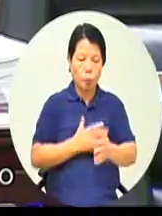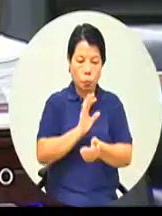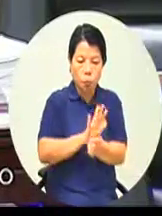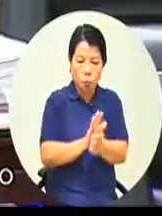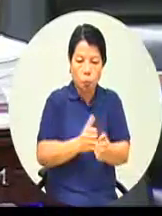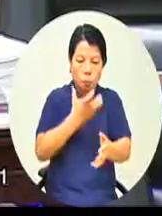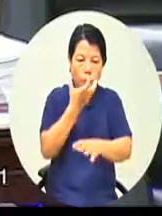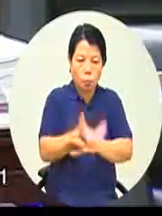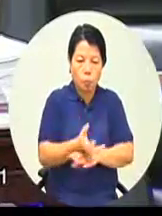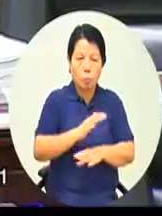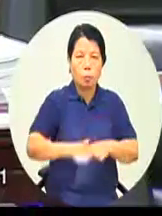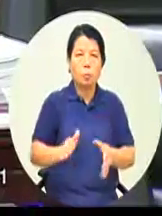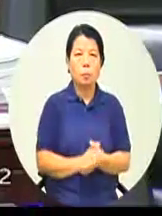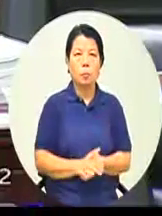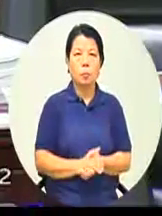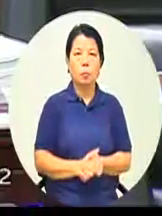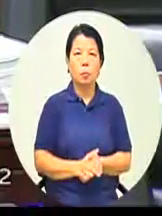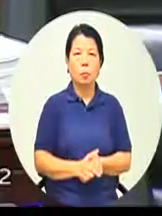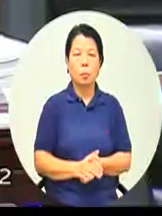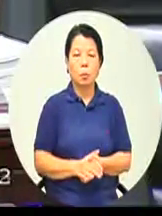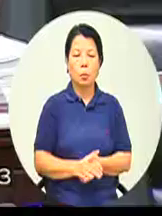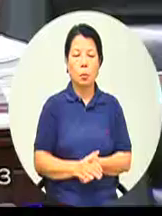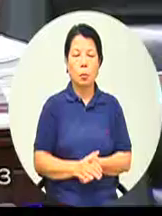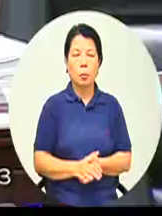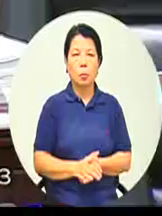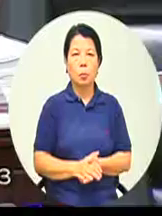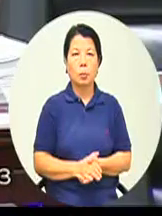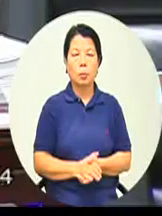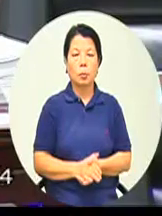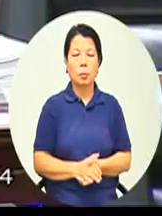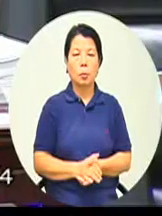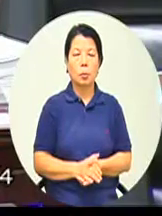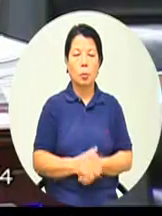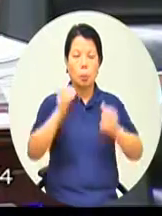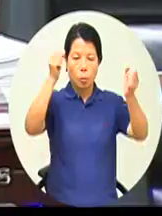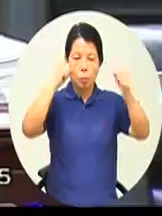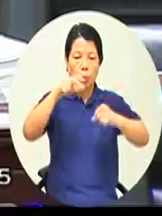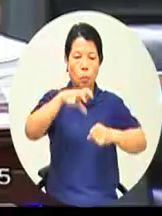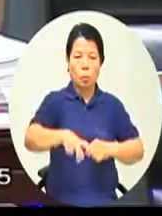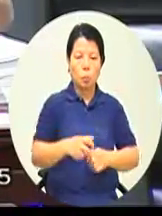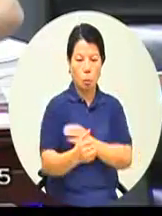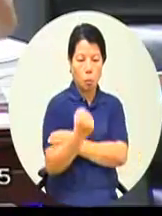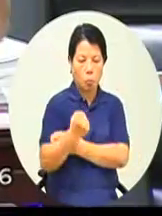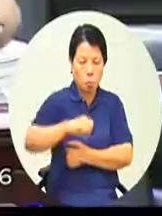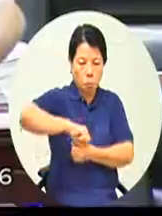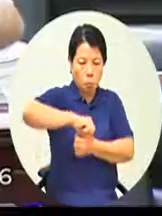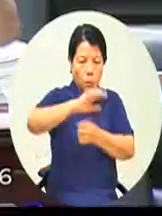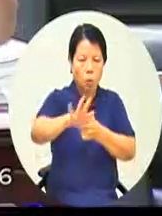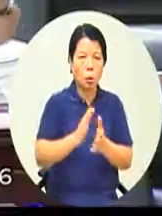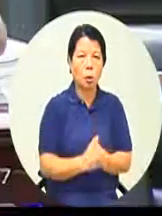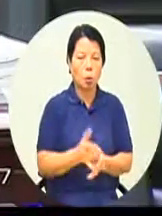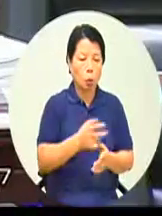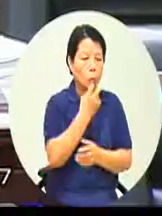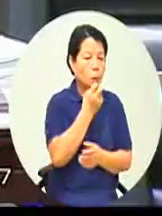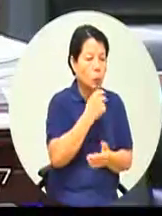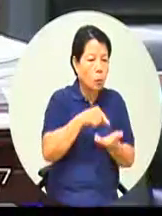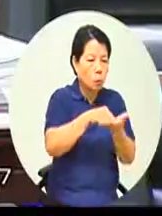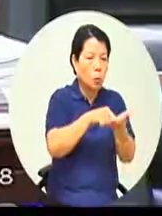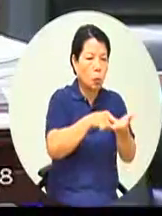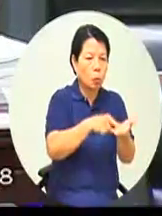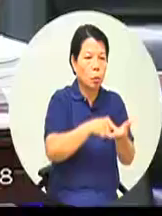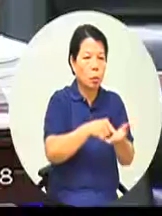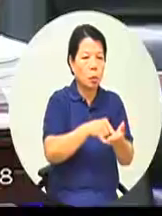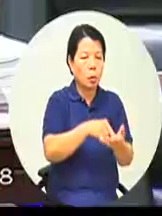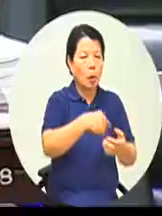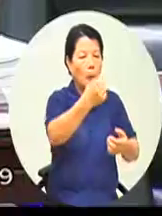啊！我看这段来，跳槽啊，确实也真认真啊。我看恁家中央争取的经费也争取真多，啊，真